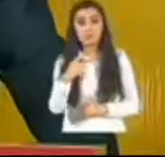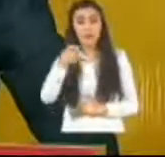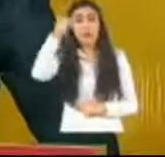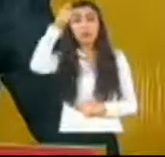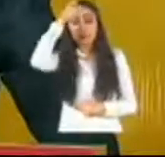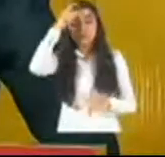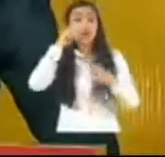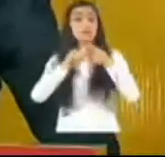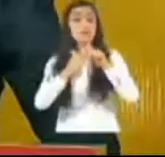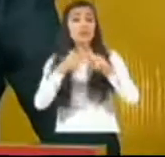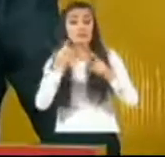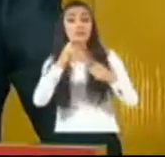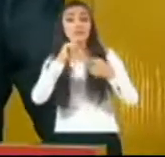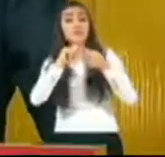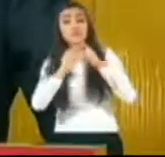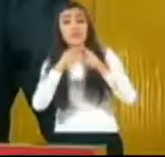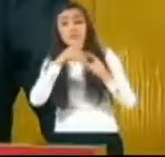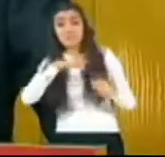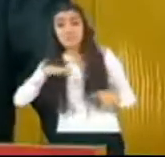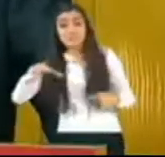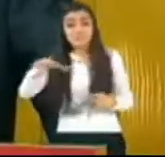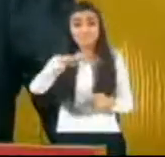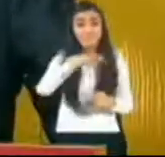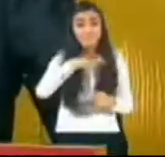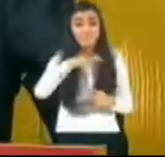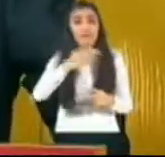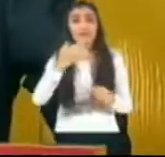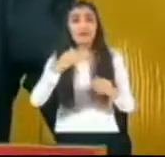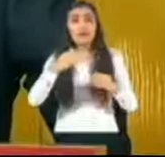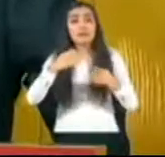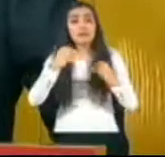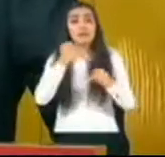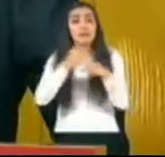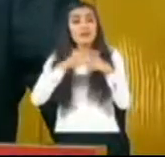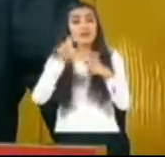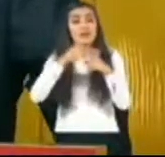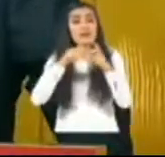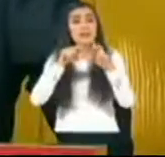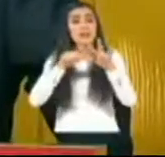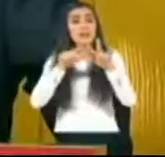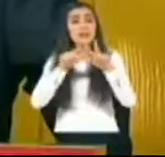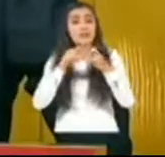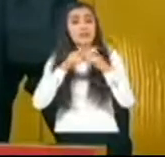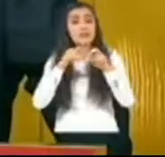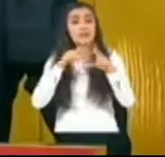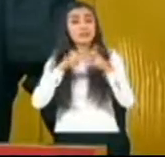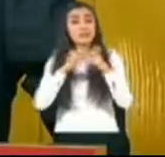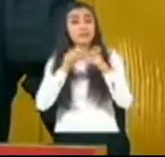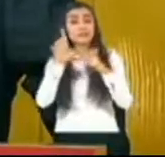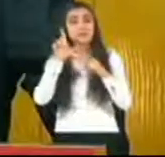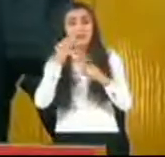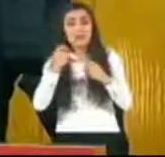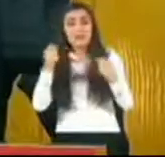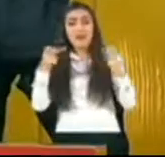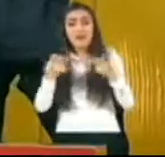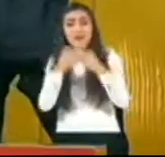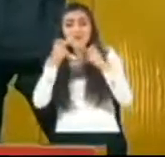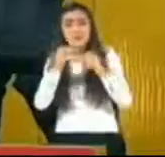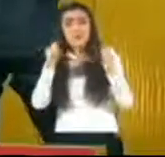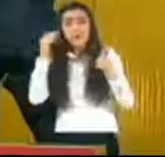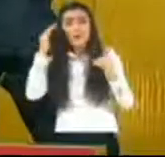Türk siyaseti ve siyasi partiler geleneksel çatışma dinamiklerinden, yıllarca